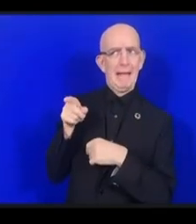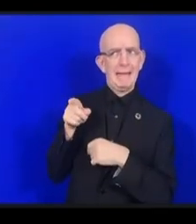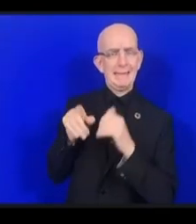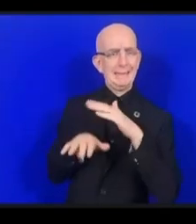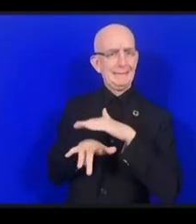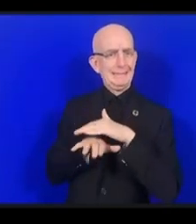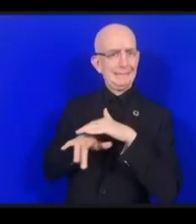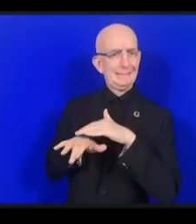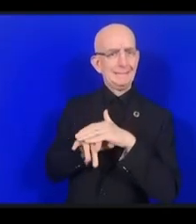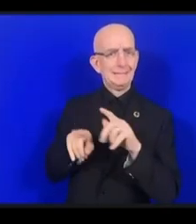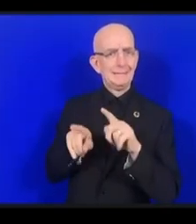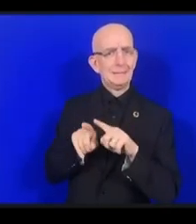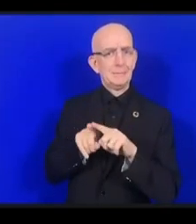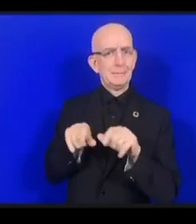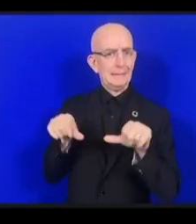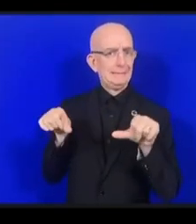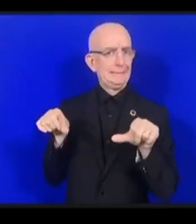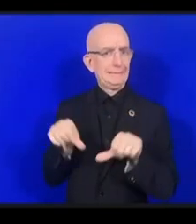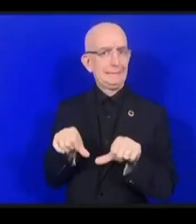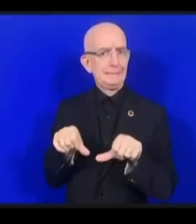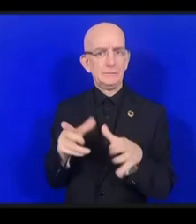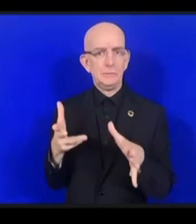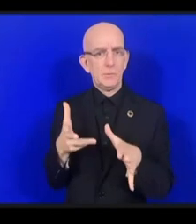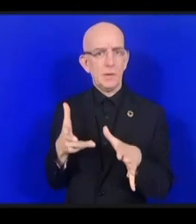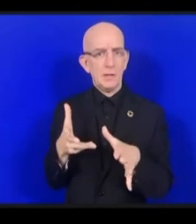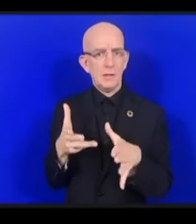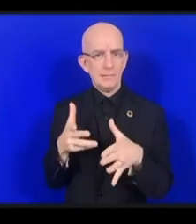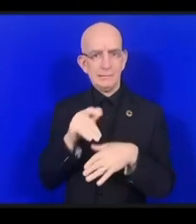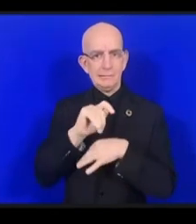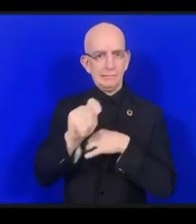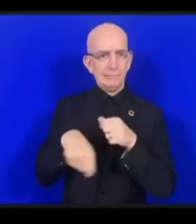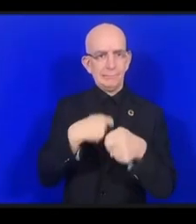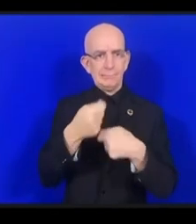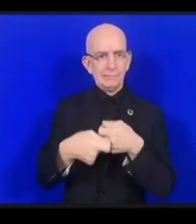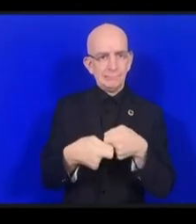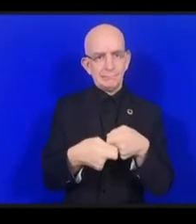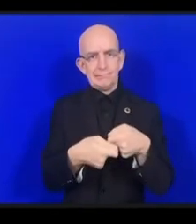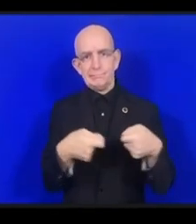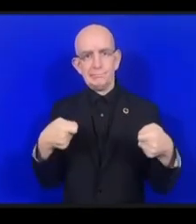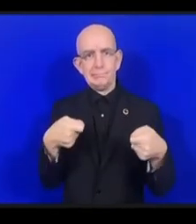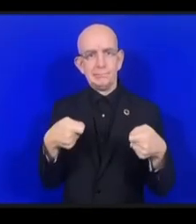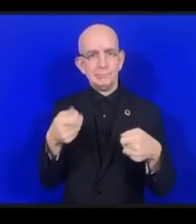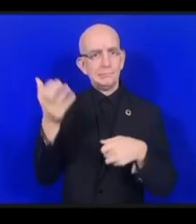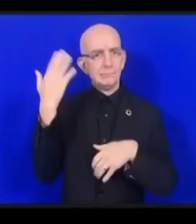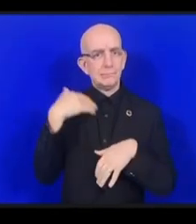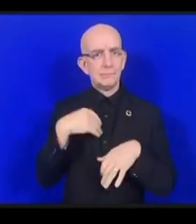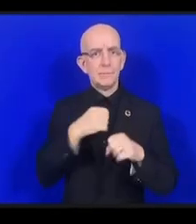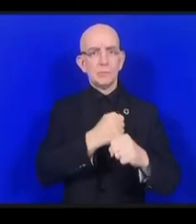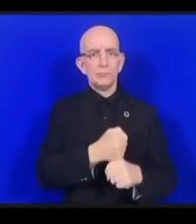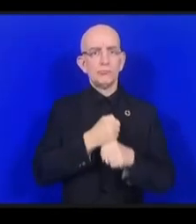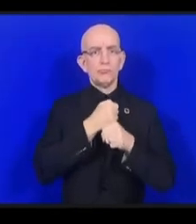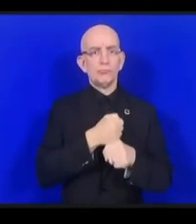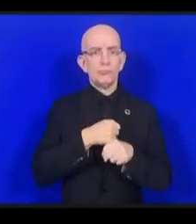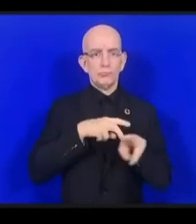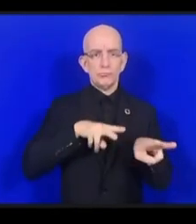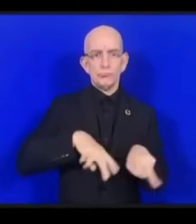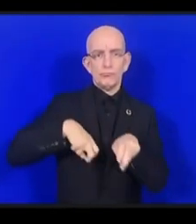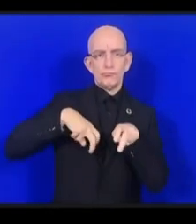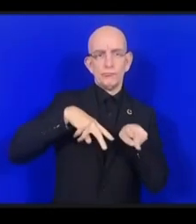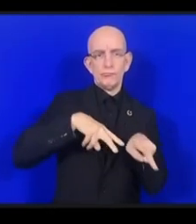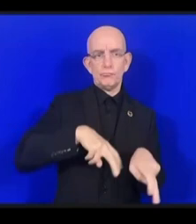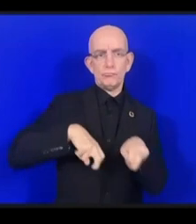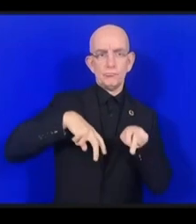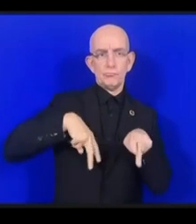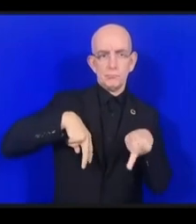にでありますが、人と人とがしっかり結ぶ絆となりまして、